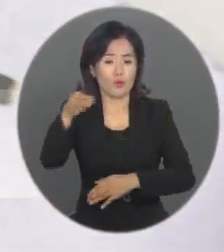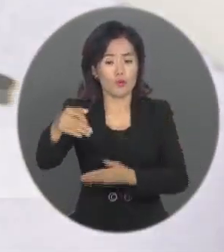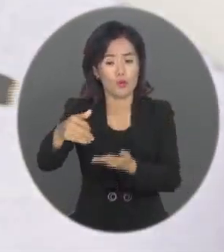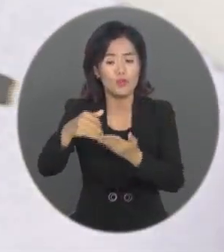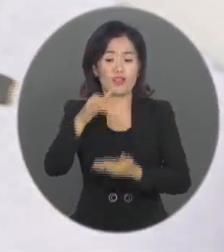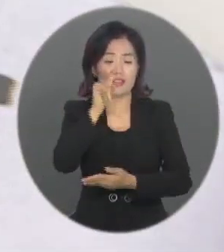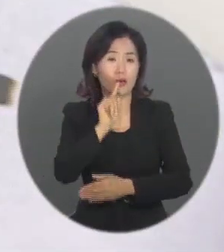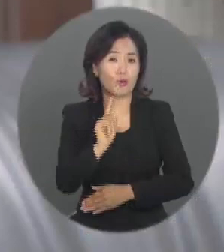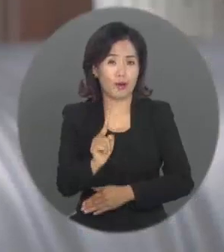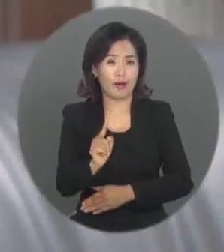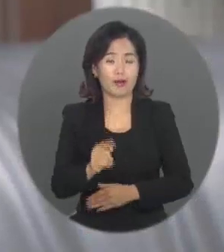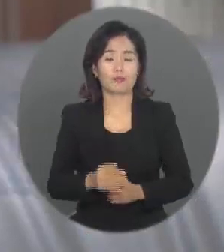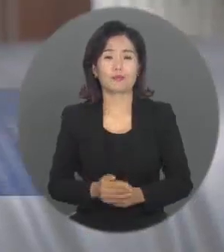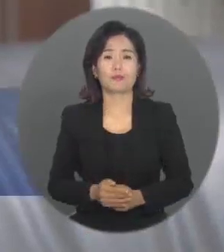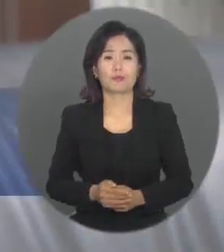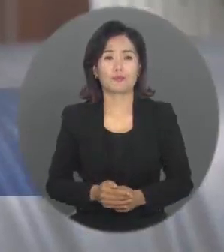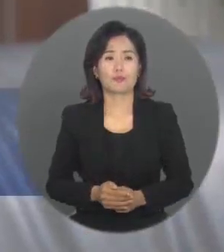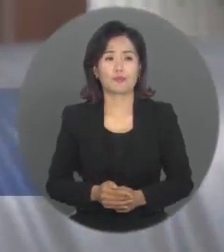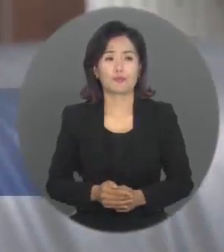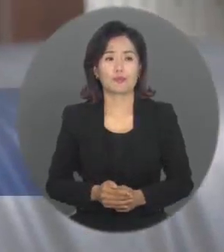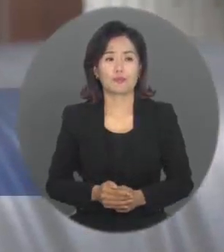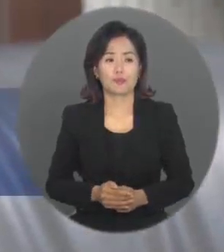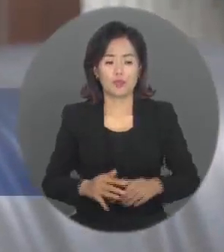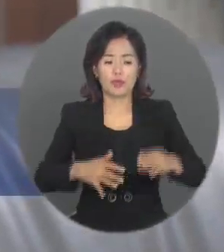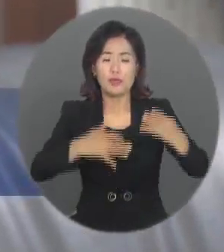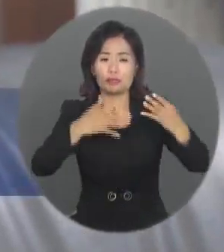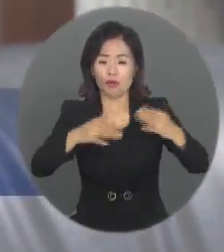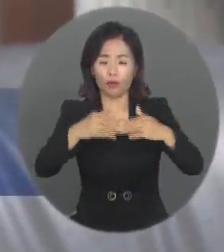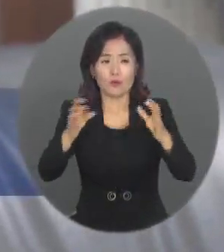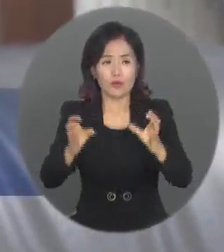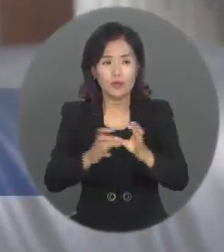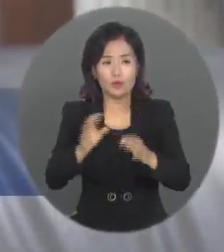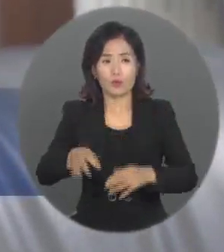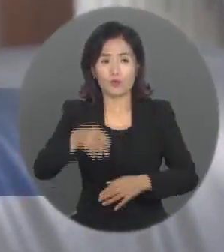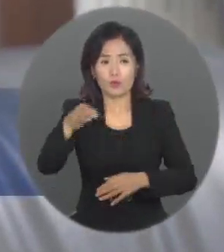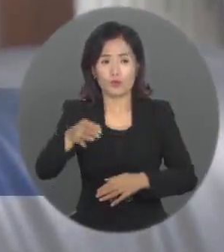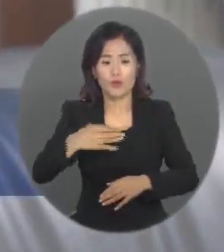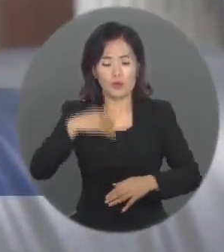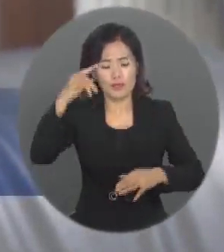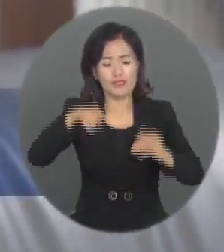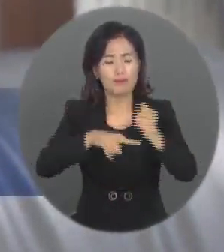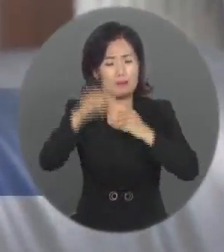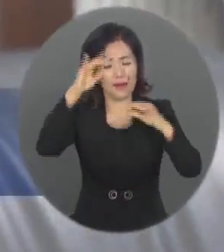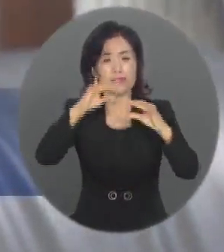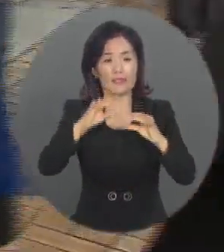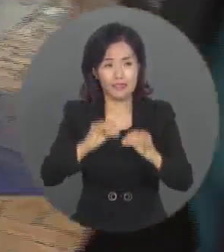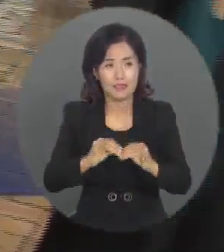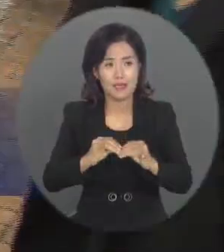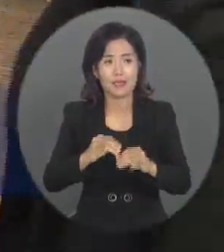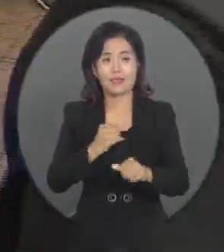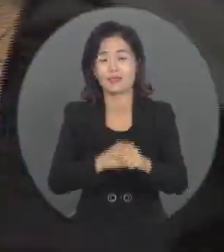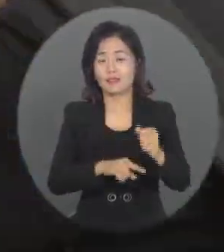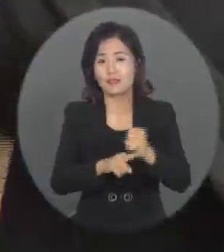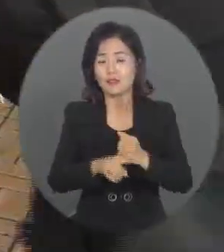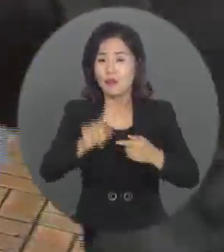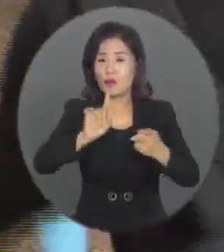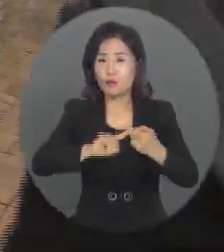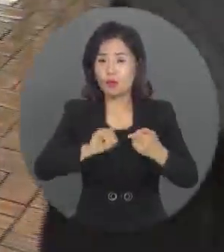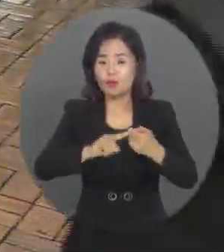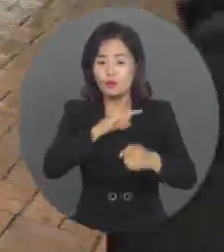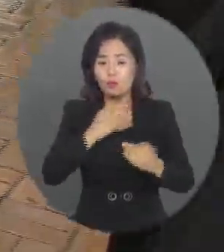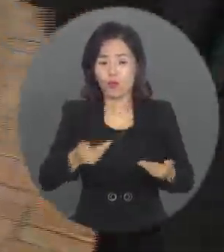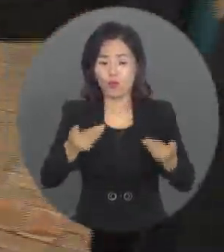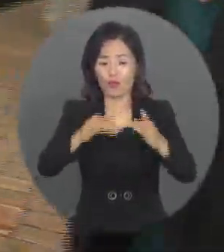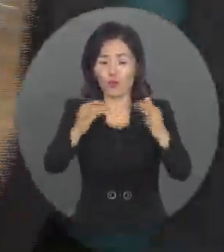제안을 했다고 말합니다. 사회에서 다 비용 대주고 저희들과 뜻만 같이 하자 그래서 그렇게 했던 겁니다. 이에 대해